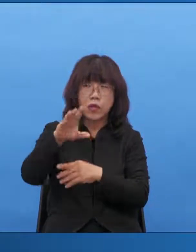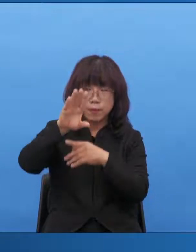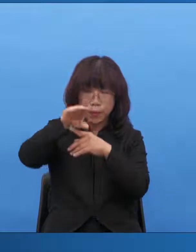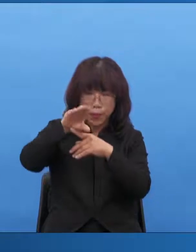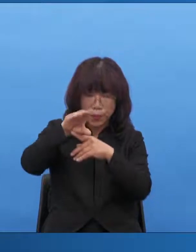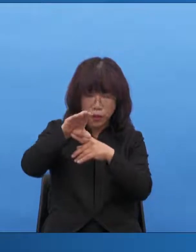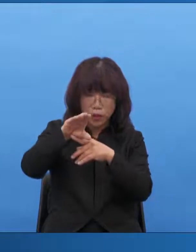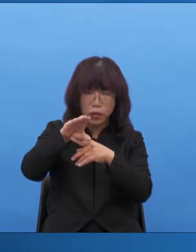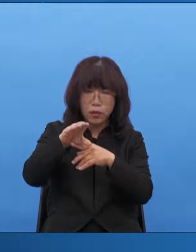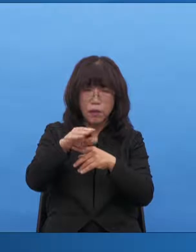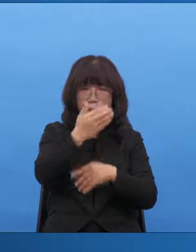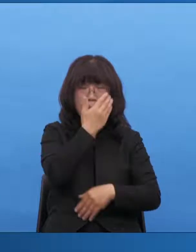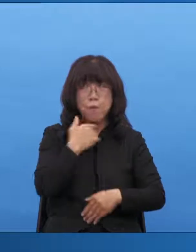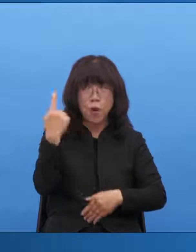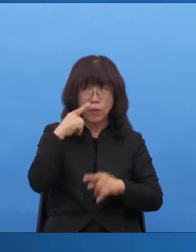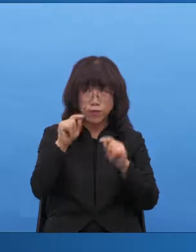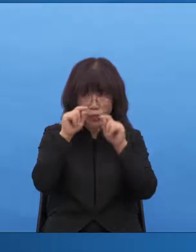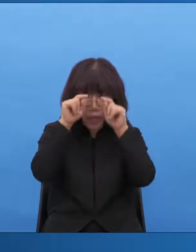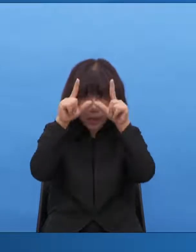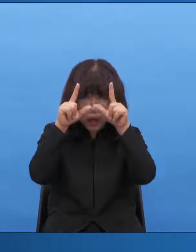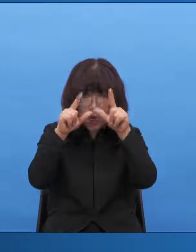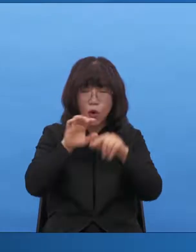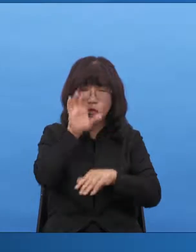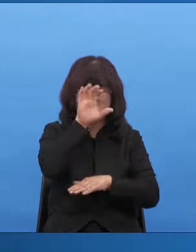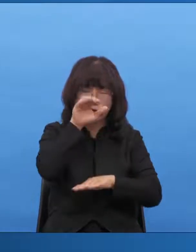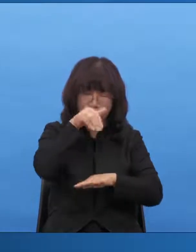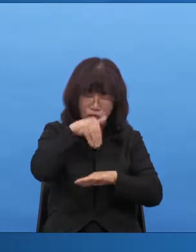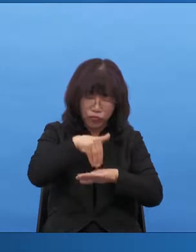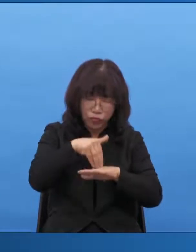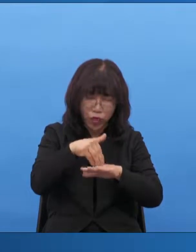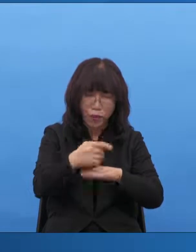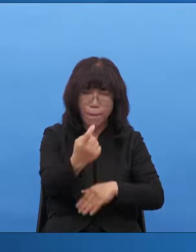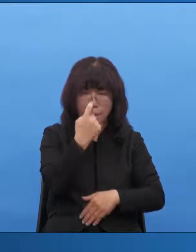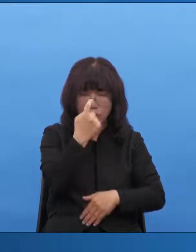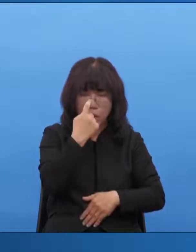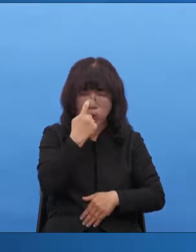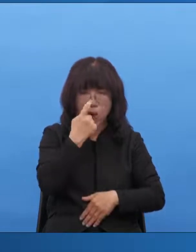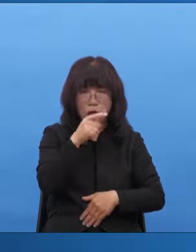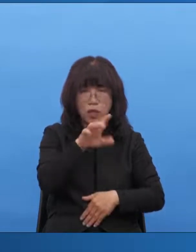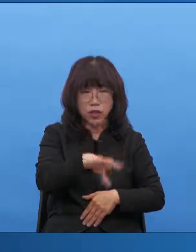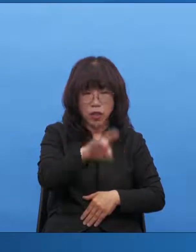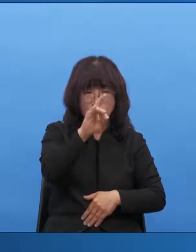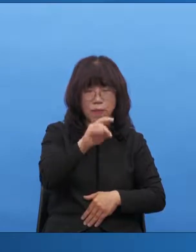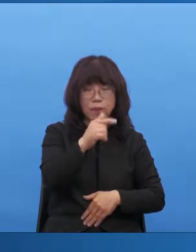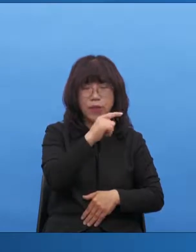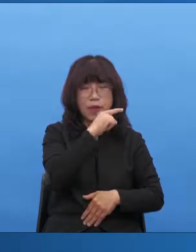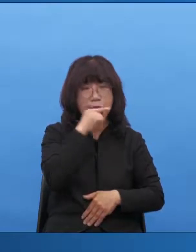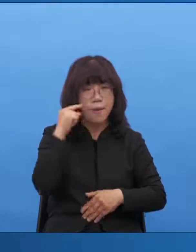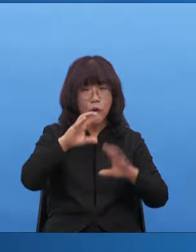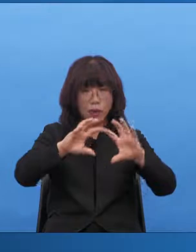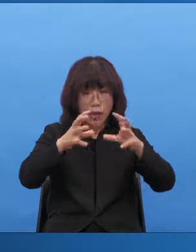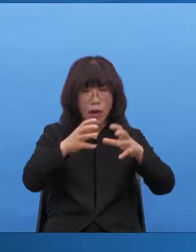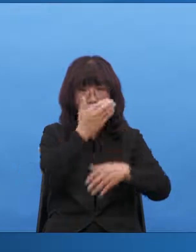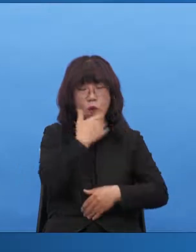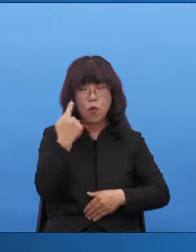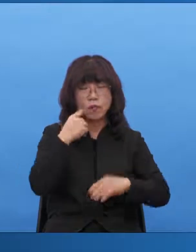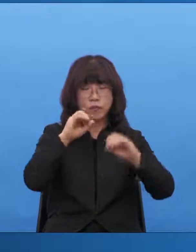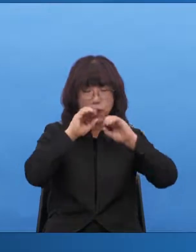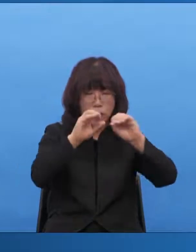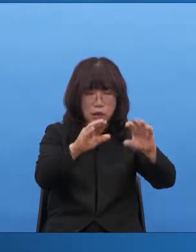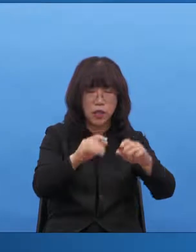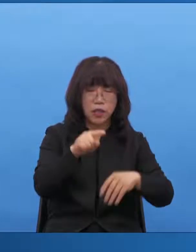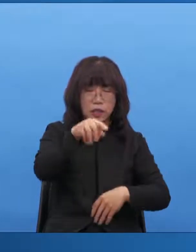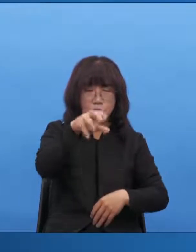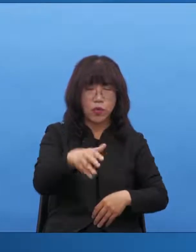참여해 복음을 처음 듣고 훈련받으며 가봉 선교 문이 열렸습니다. 또 한국 유학기간 복음을 들을 랩런트들이 현재 가봉